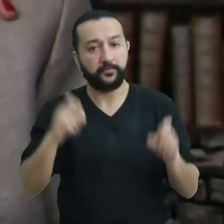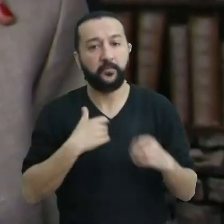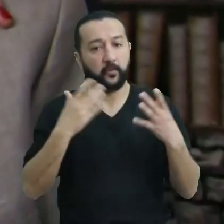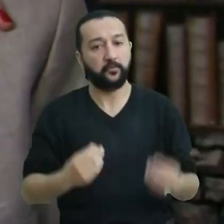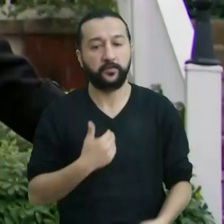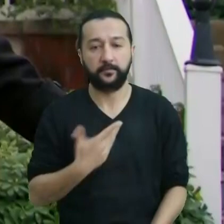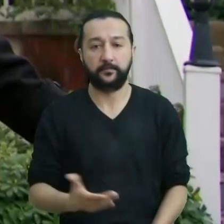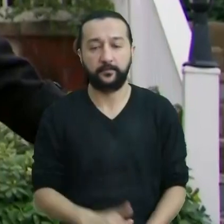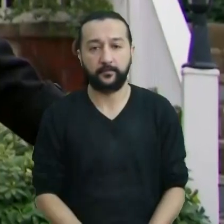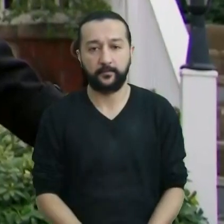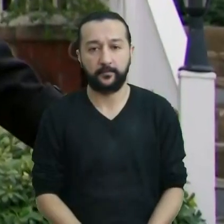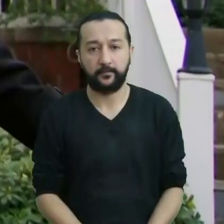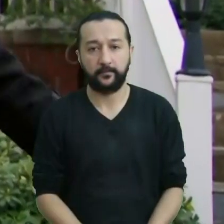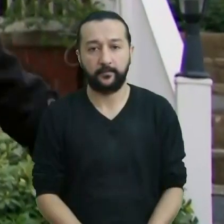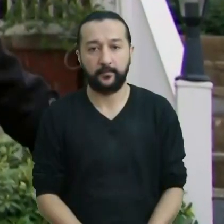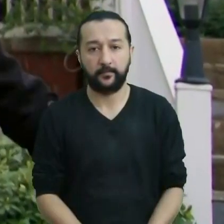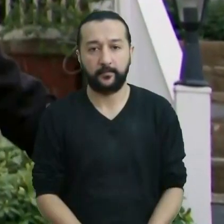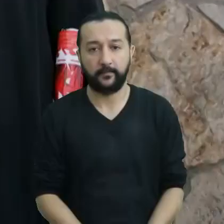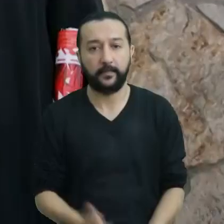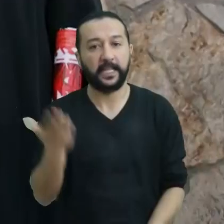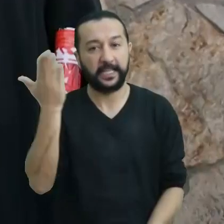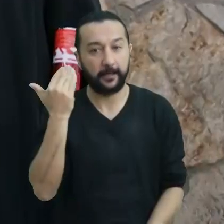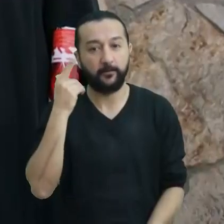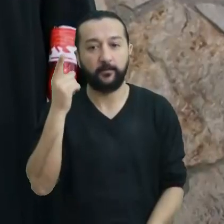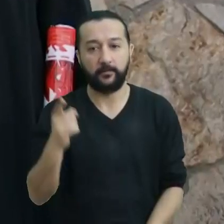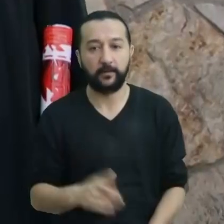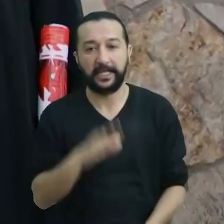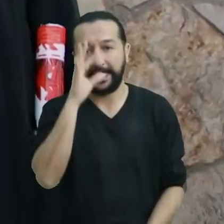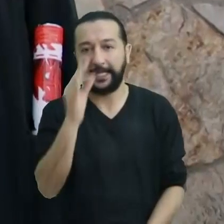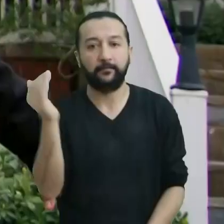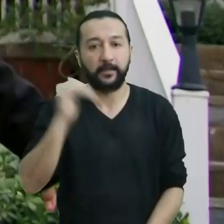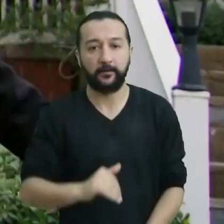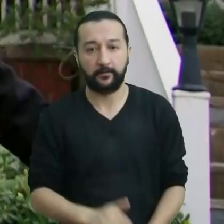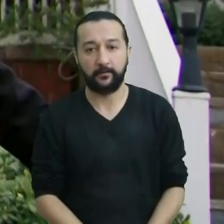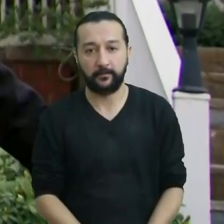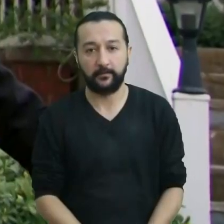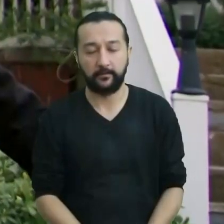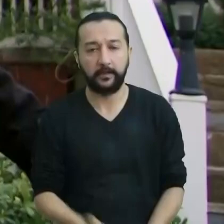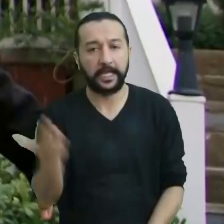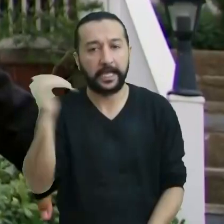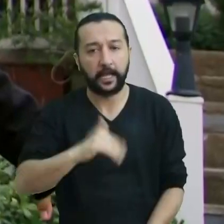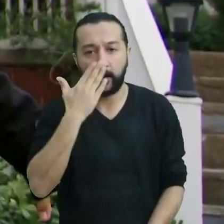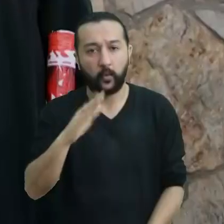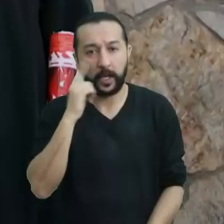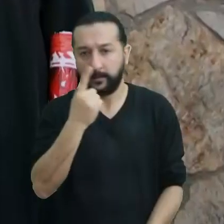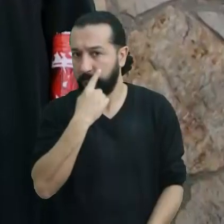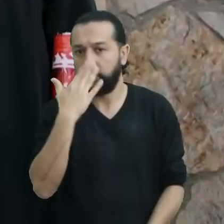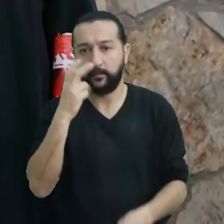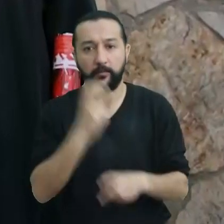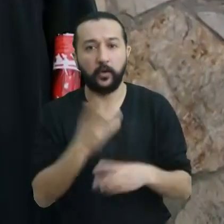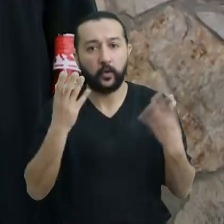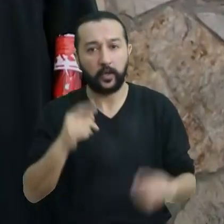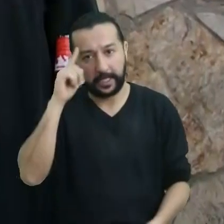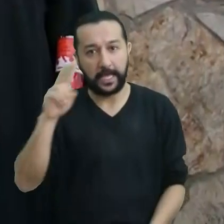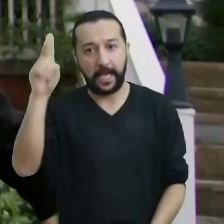hayatım, dalmışım. Şükrü otoparkta. Geliyor. Kim geliyor ya? Gelen giden yok enişte.